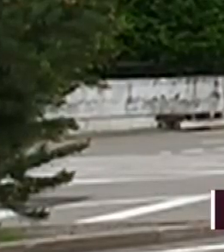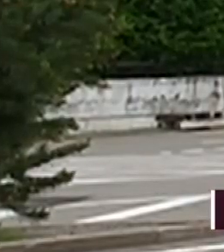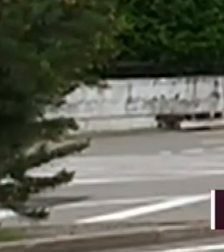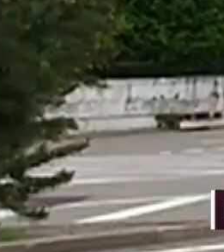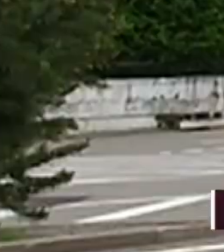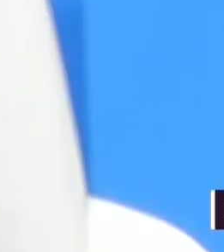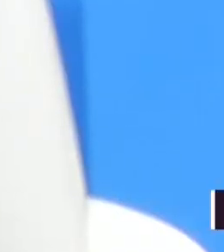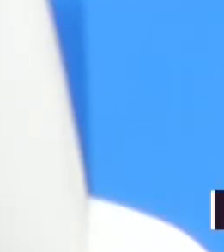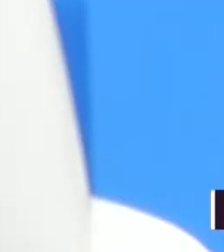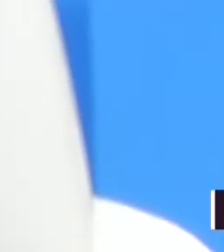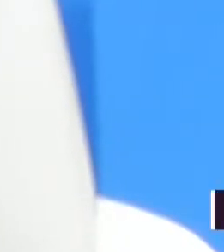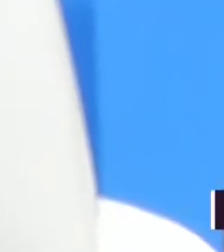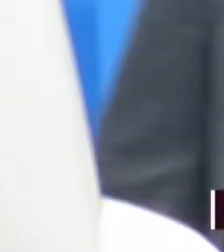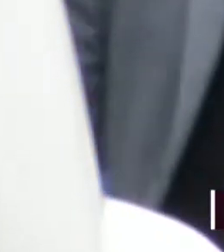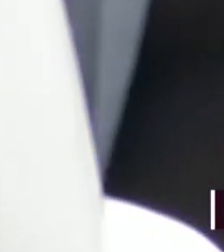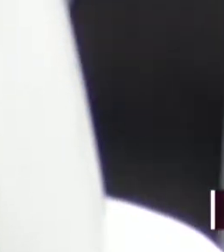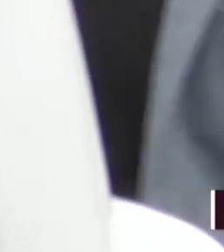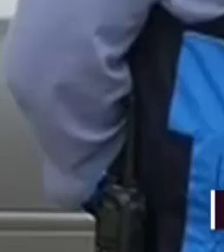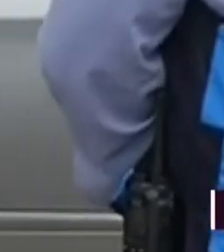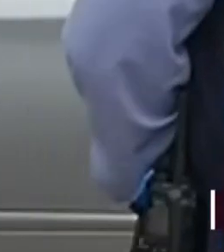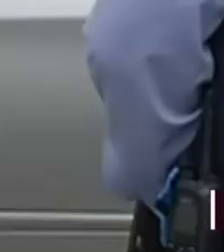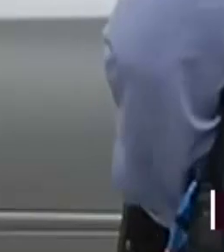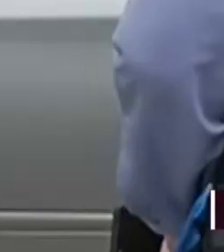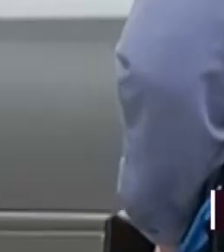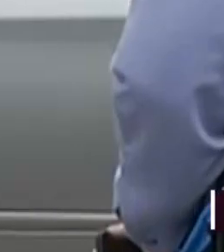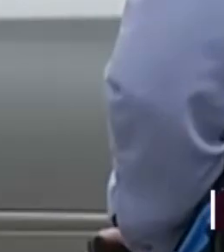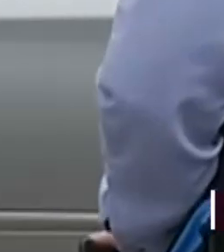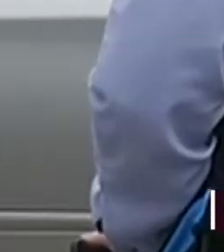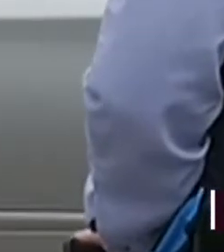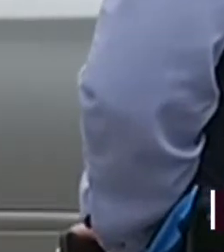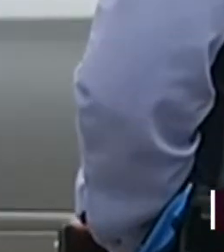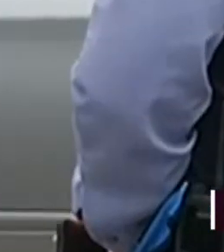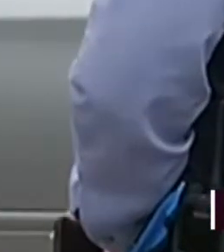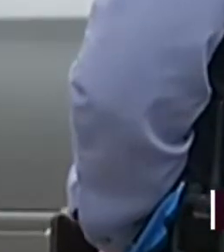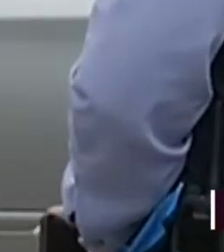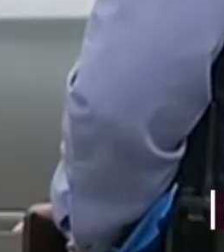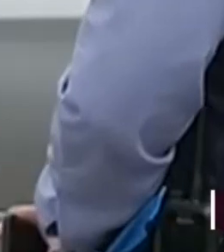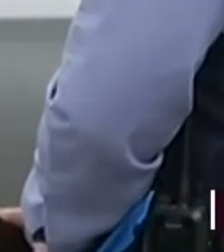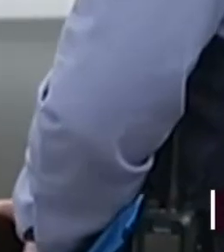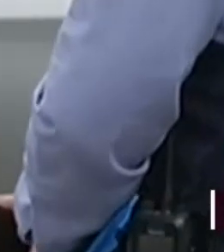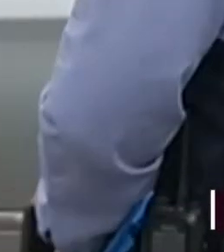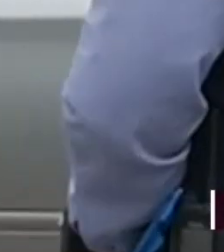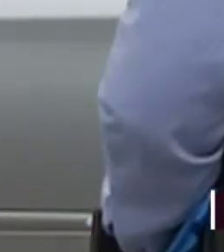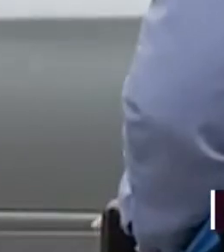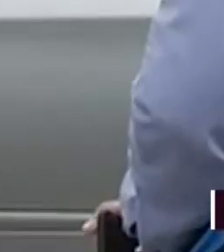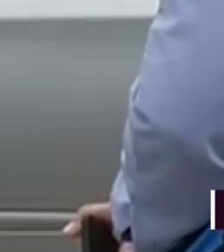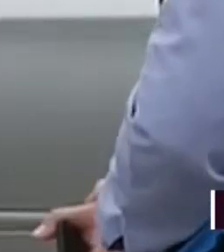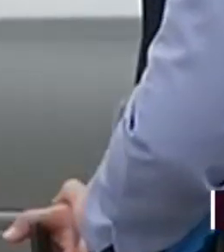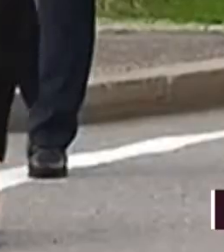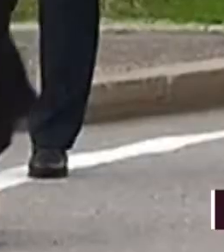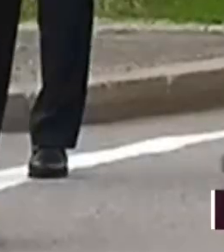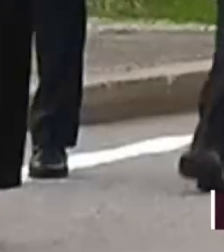туристік құрамында 25 полиция бар. Олардың басым бөлігі ағылшын тілін білсе, біразы Қытай, Корей, француз тілдерін жетік